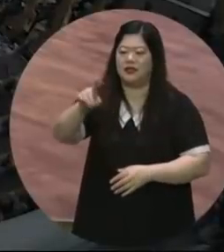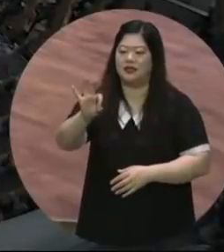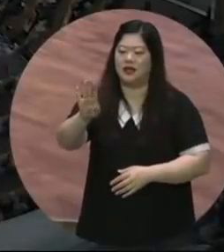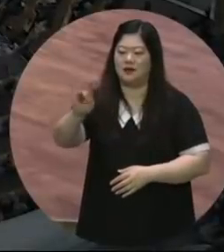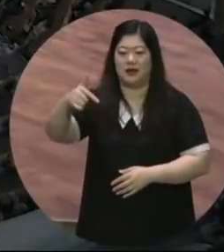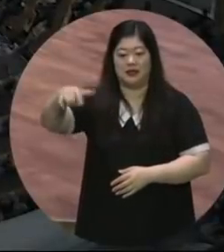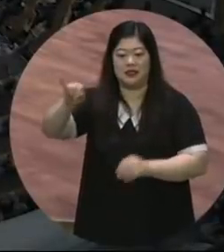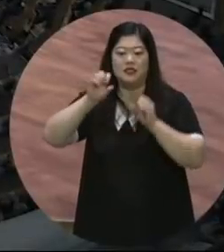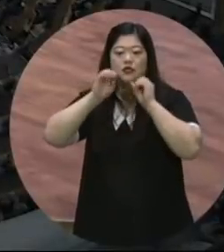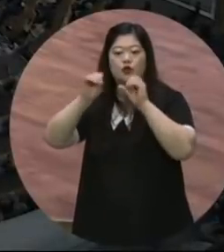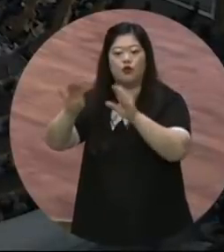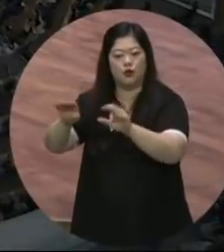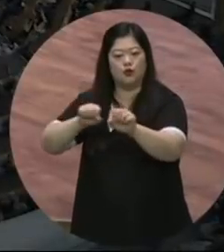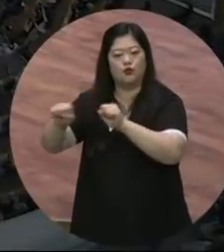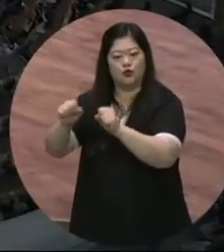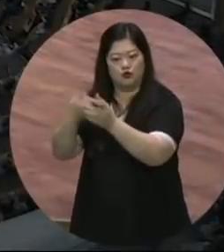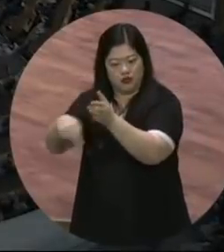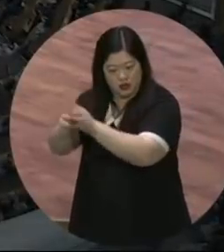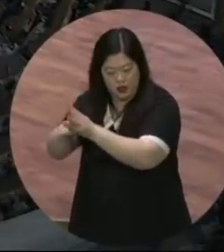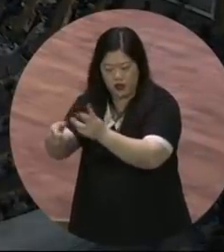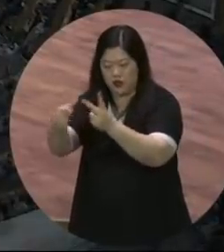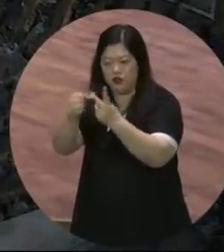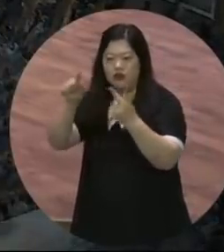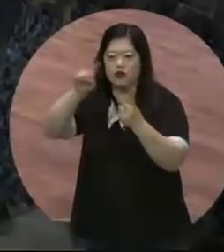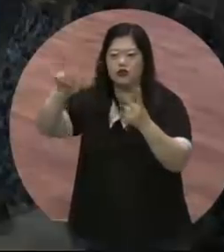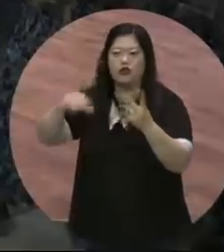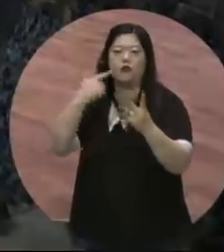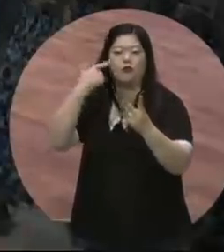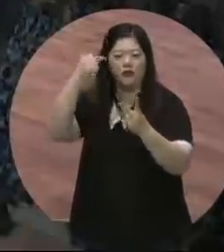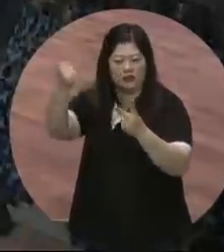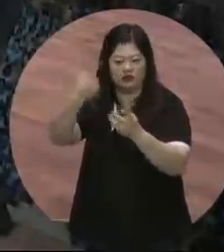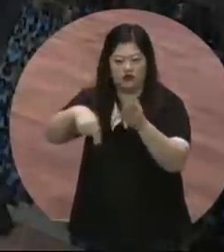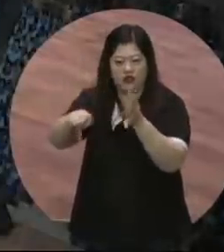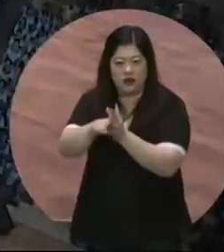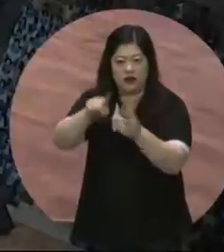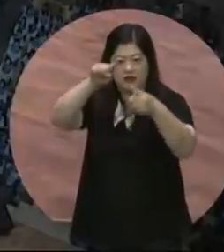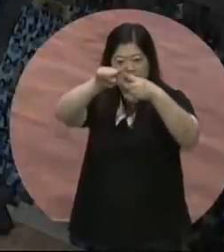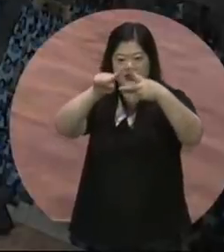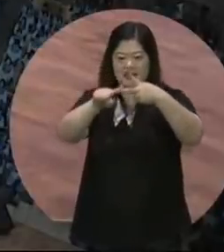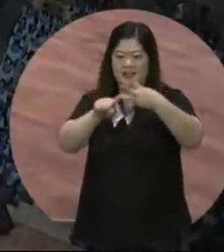북미주 전도집회에 참석하신 목사님의 모든 사역을 위해 이 시간 같이 하나님 앞에